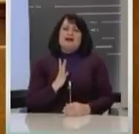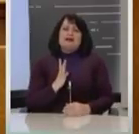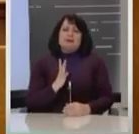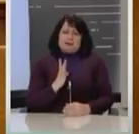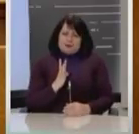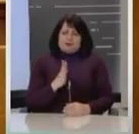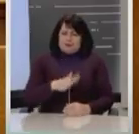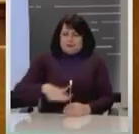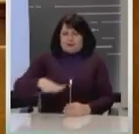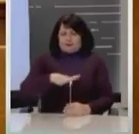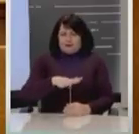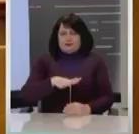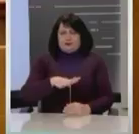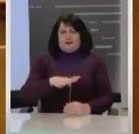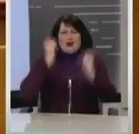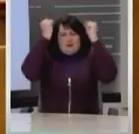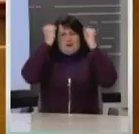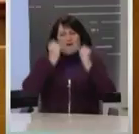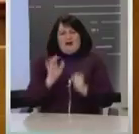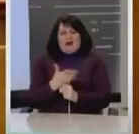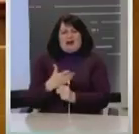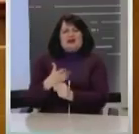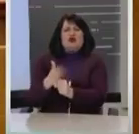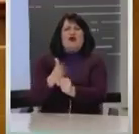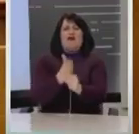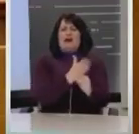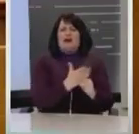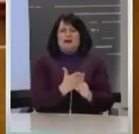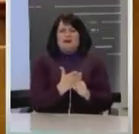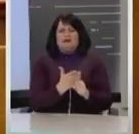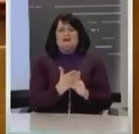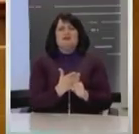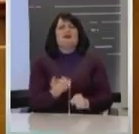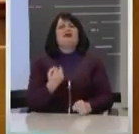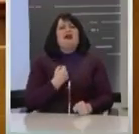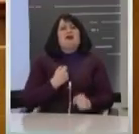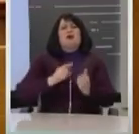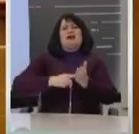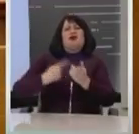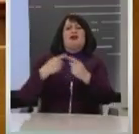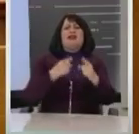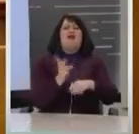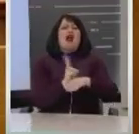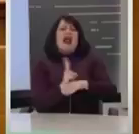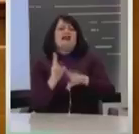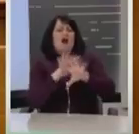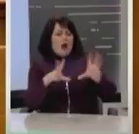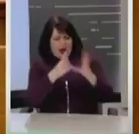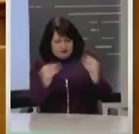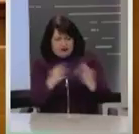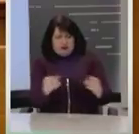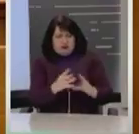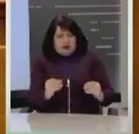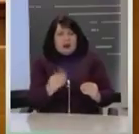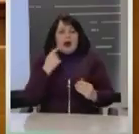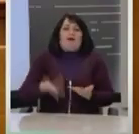μέσα στην καταστροφή απόλυσαν ταυτότητες και άλλα έγγραφα πολύ χρήσιμα για αυτούς. Για τον λόγο αυτό,